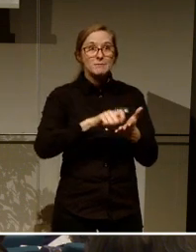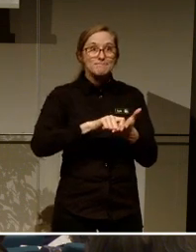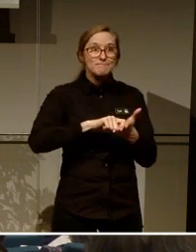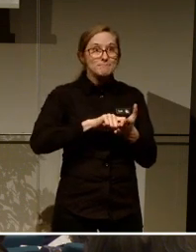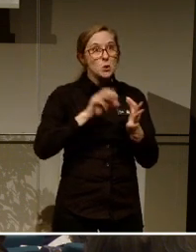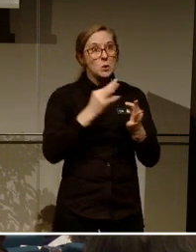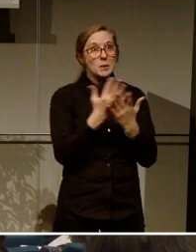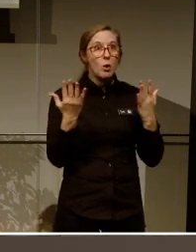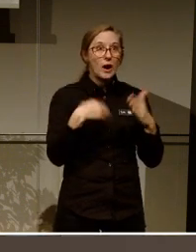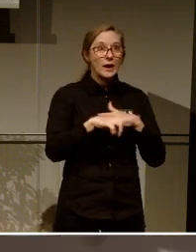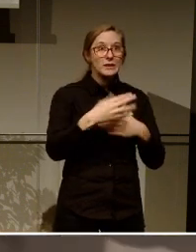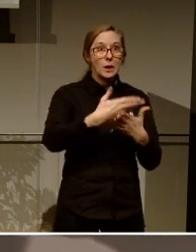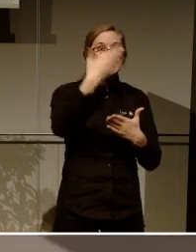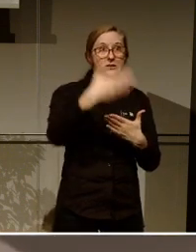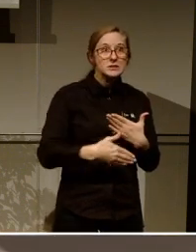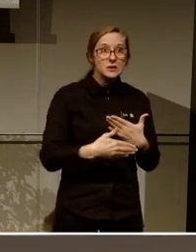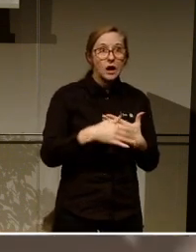sajt?